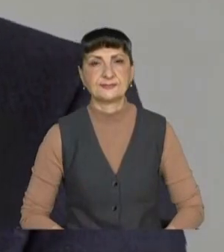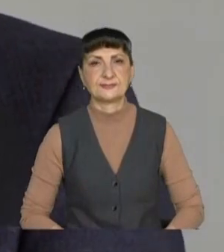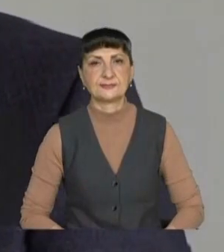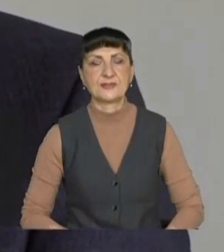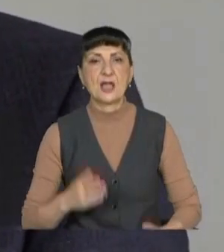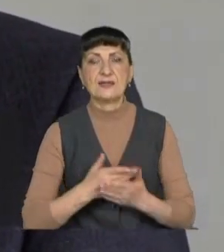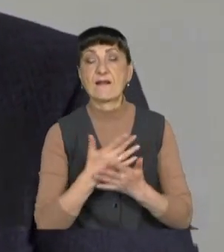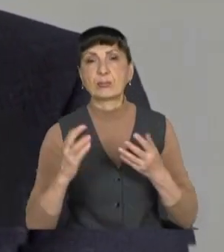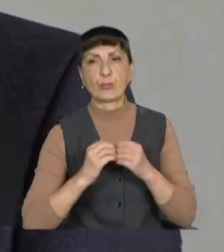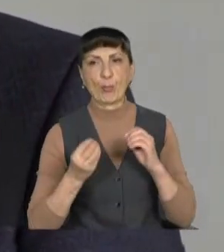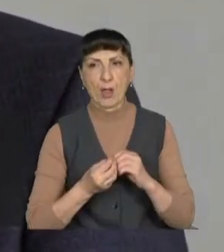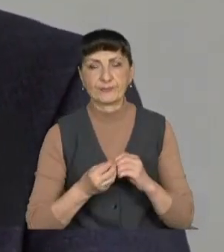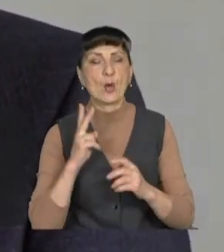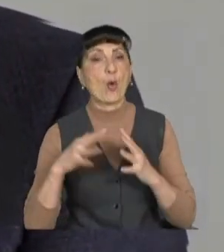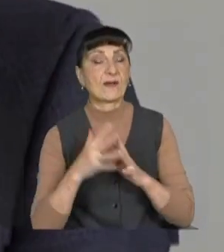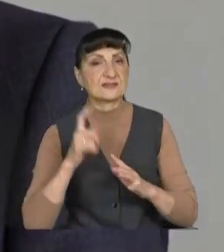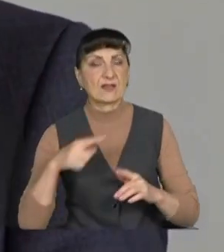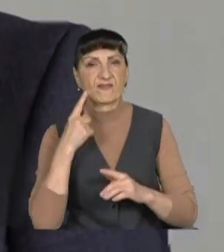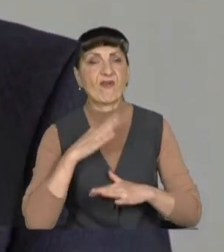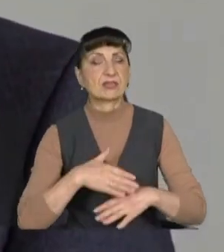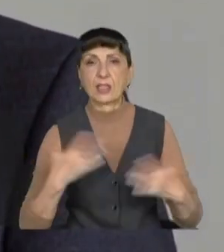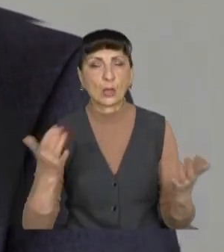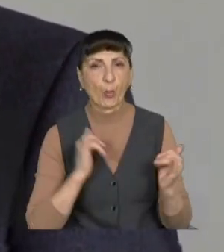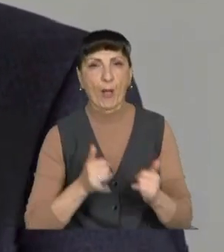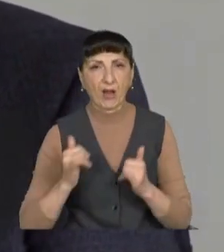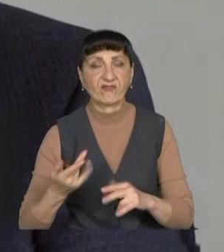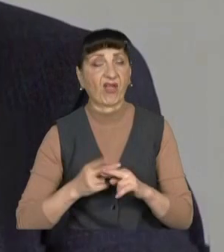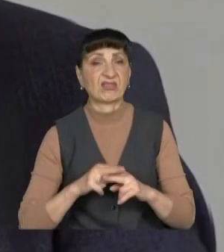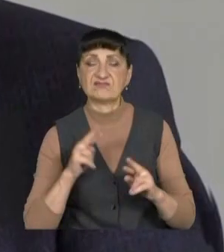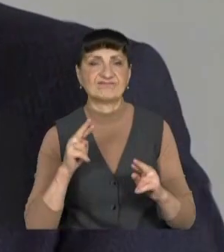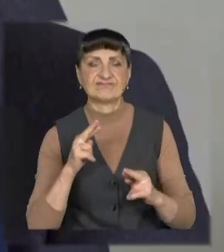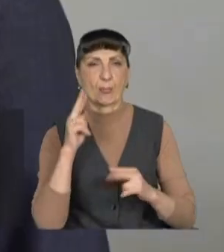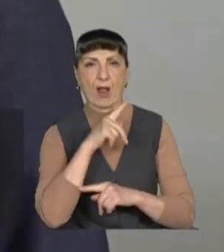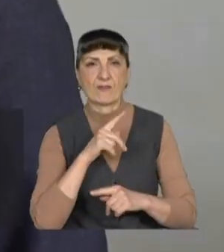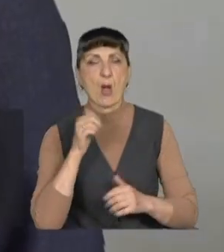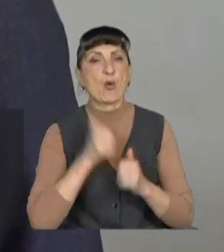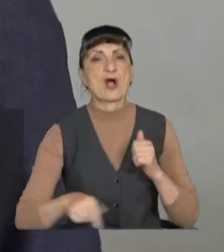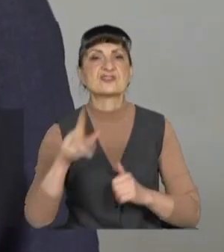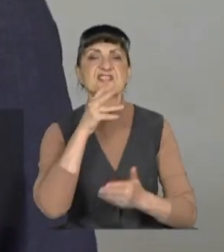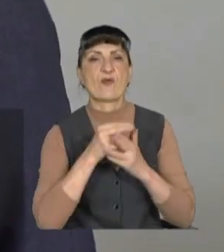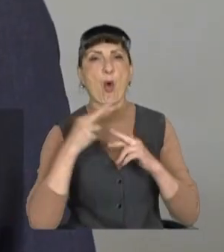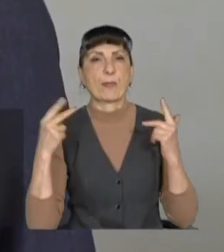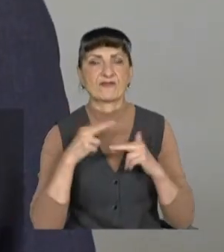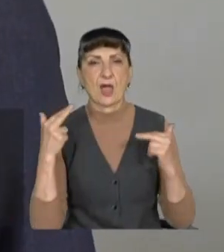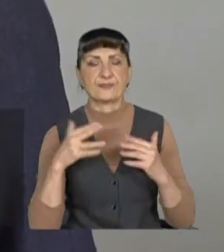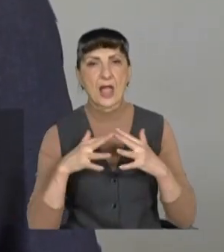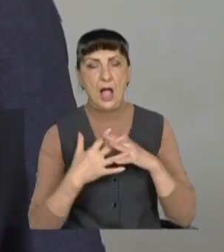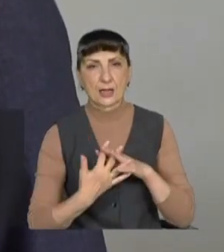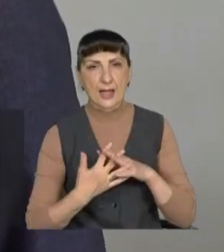Есть ряд проблем. Некоторые крестьяне говорят, что нет воды для полива. Это неправда. Вообще у каждого свое оправдание. Поскольку аграрная